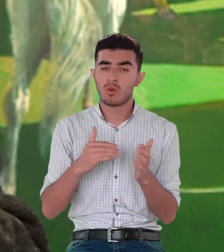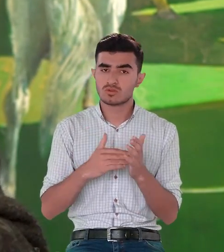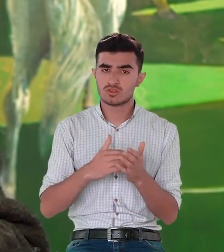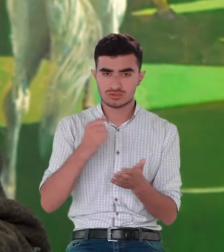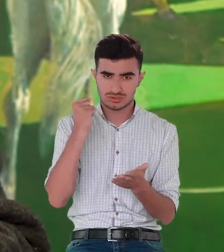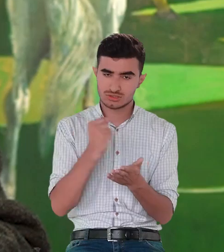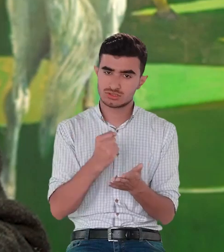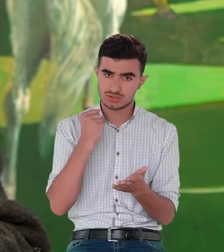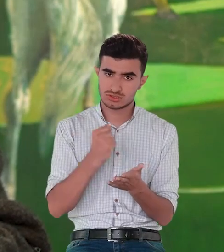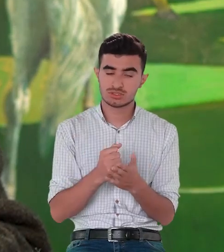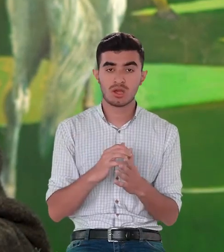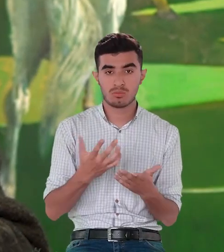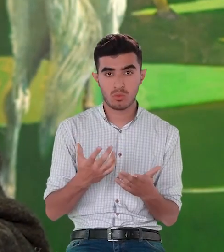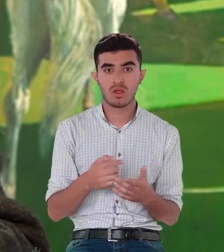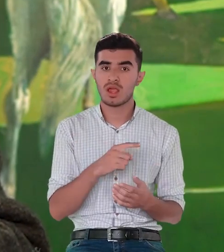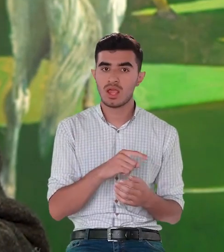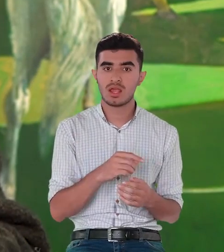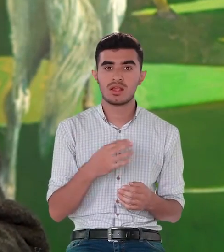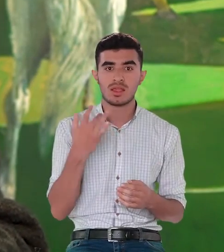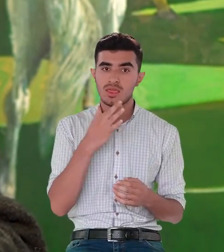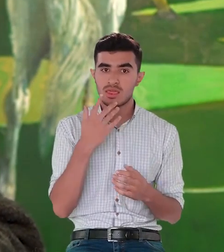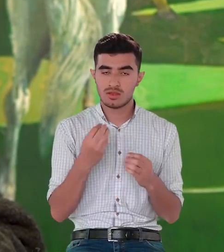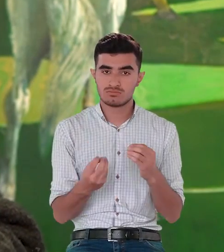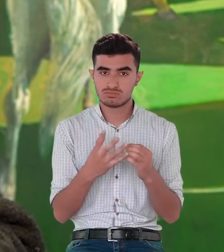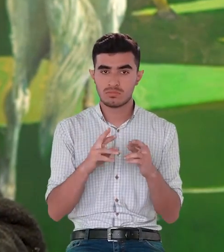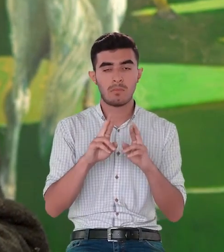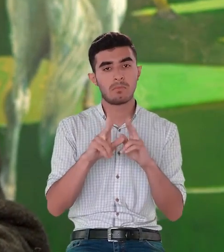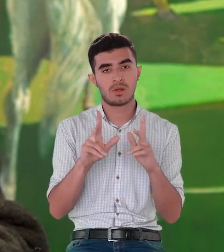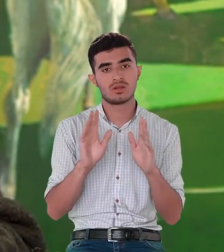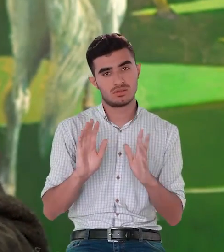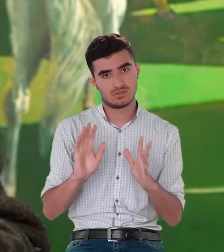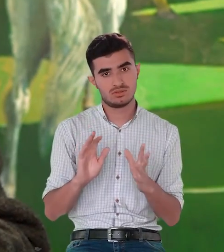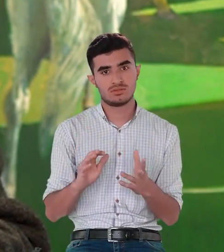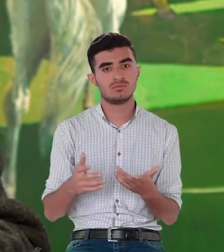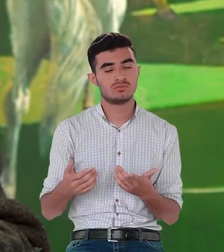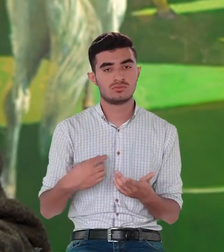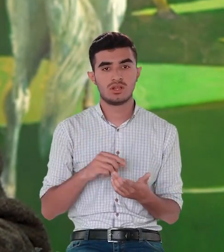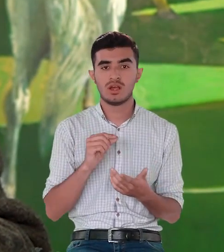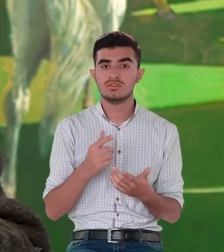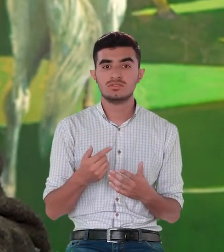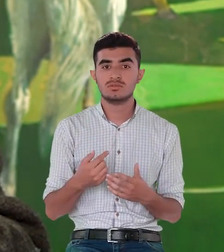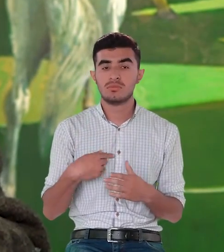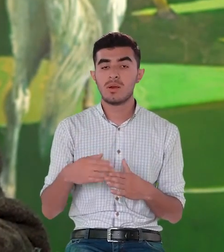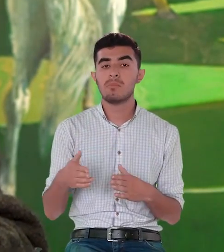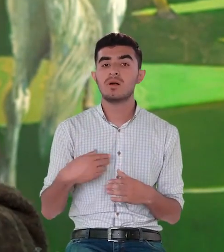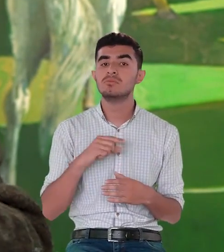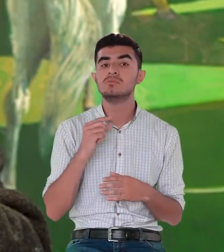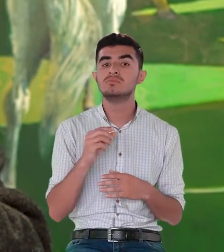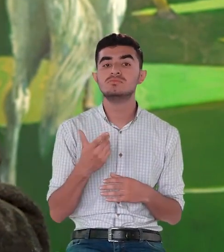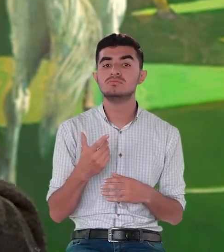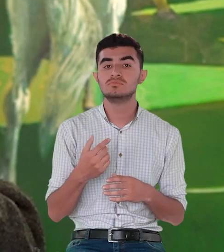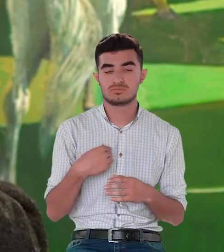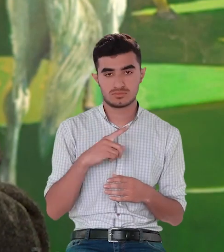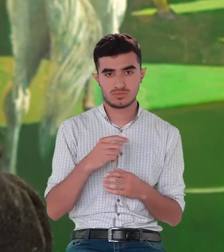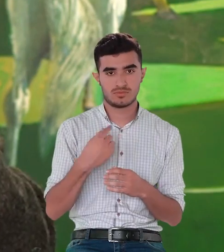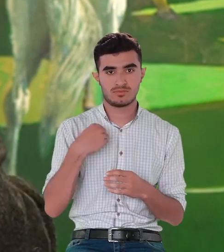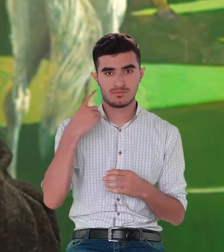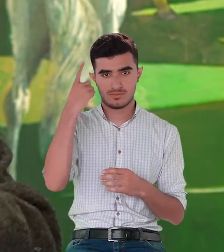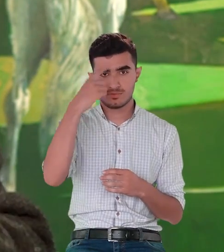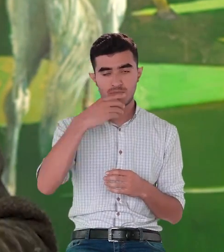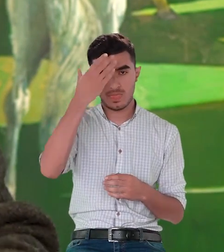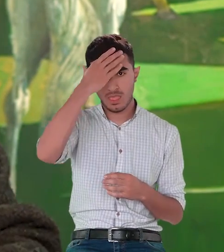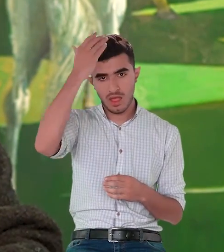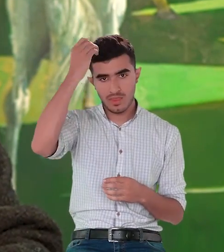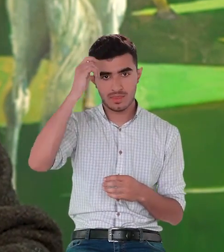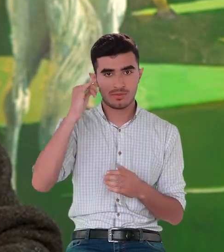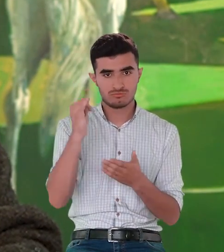کیوں آتے؟ بولتے یہ تھکنس زیادہ ہے، جب اس کو وہ کرتے ہیں ڈائی کو تو اس میں وہ یہ